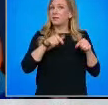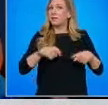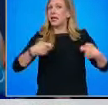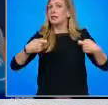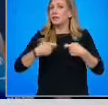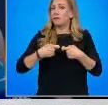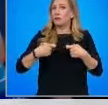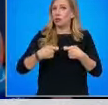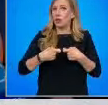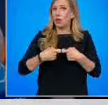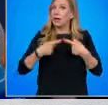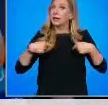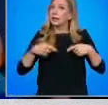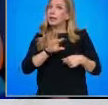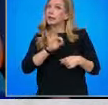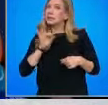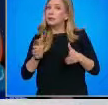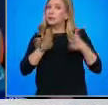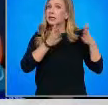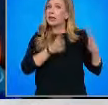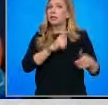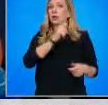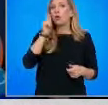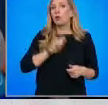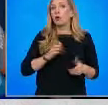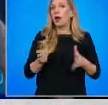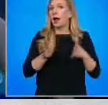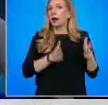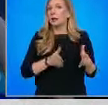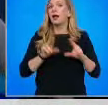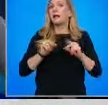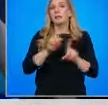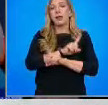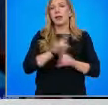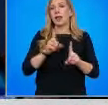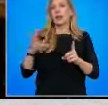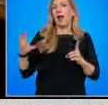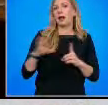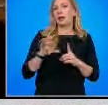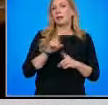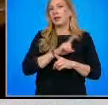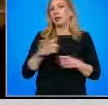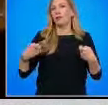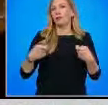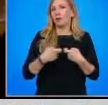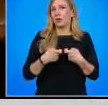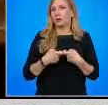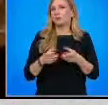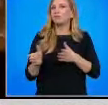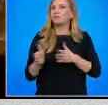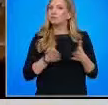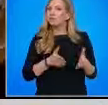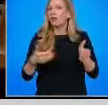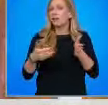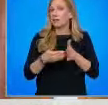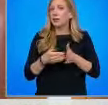война. Ние избираме страната на Украйна и казваме не на агресията и на войната. Въпреки че застъпиха еднаква